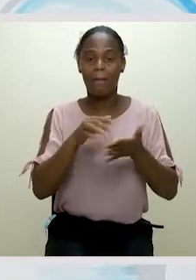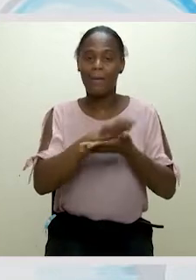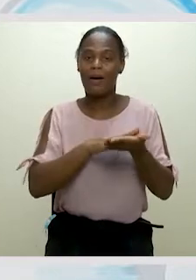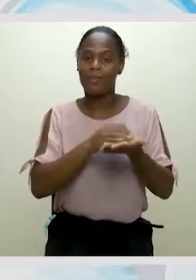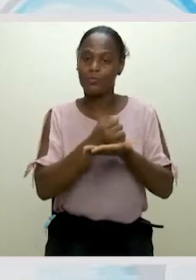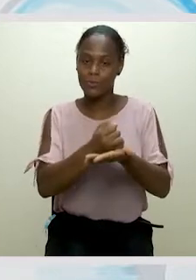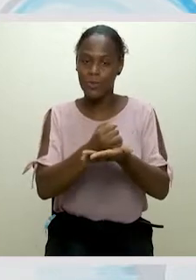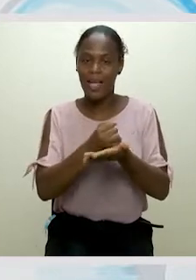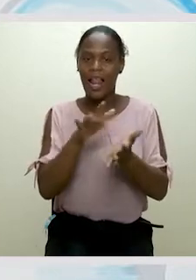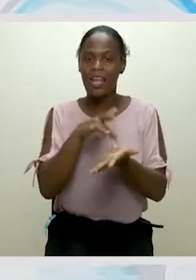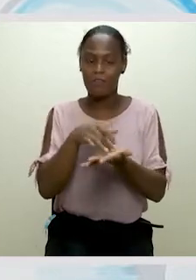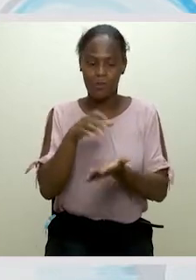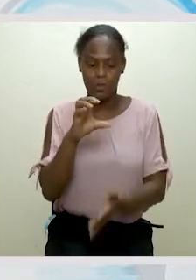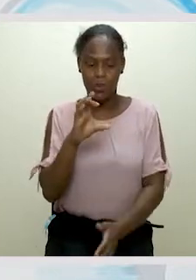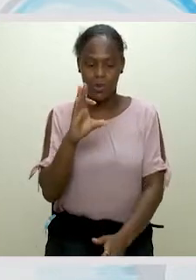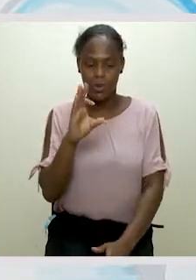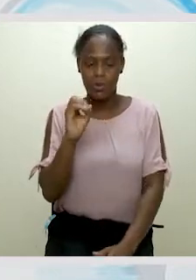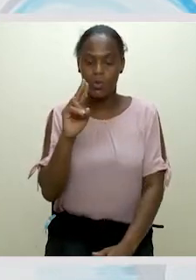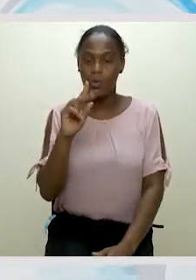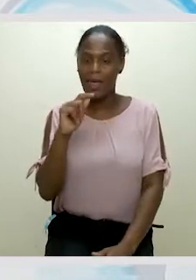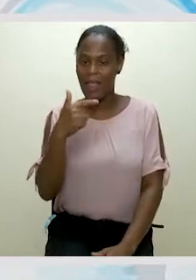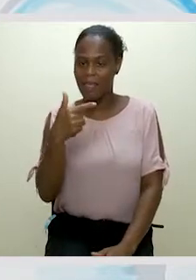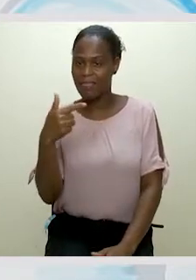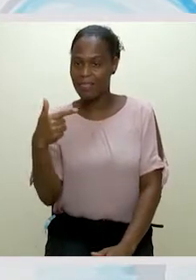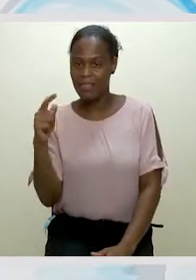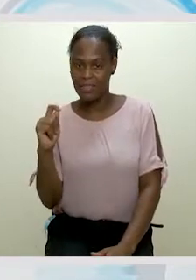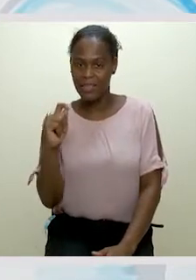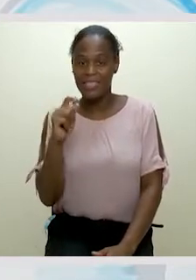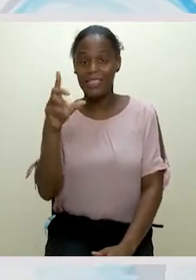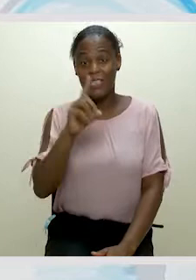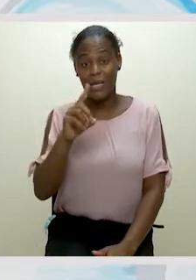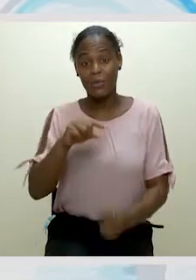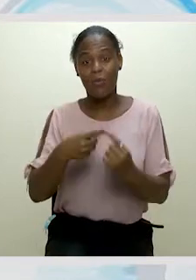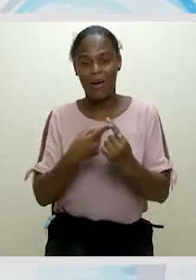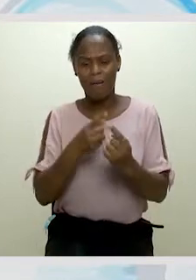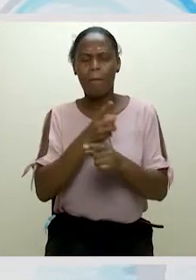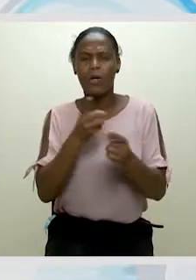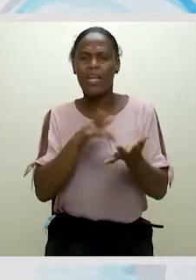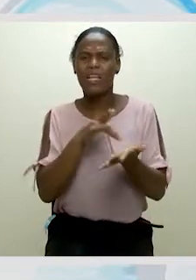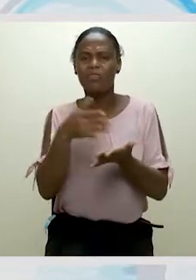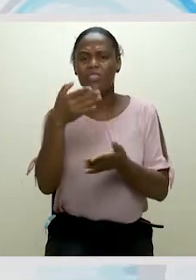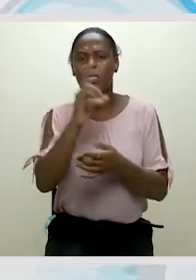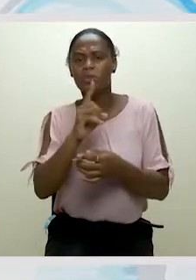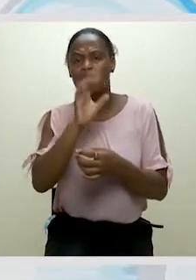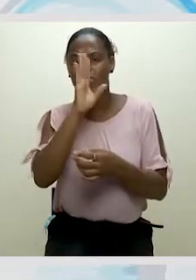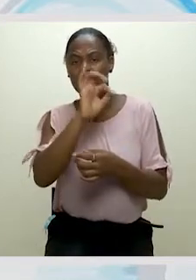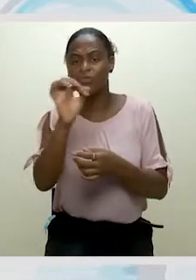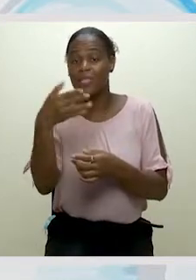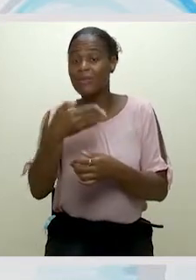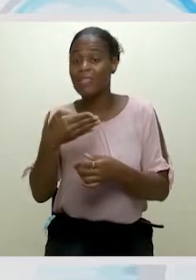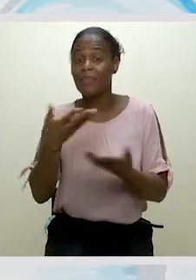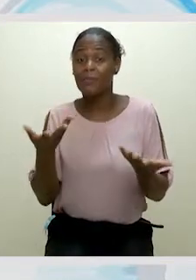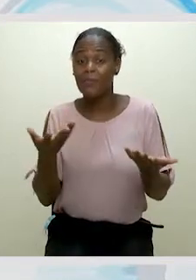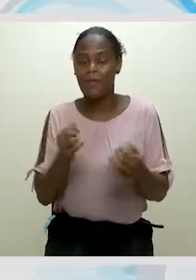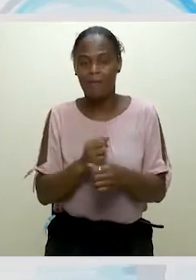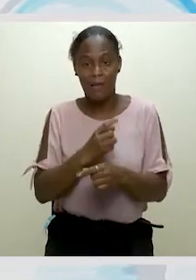Chouette, sexto ano ». Mas por que o manual do sexto ano se vocês estão no sétimo, não é? Então, é que no ano